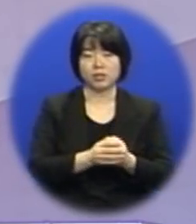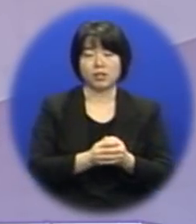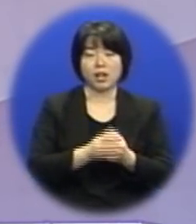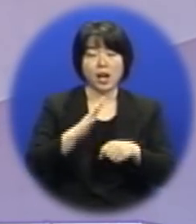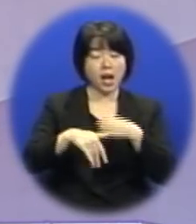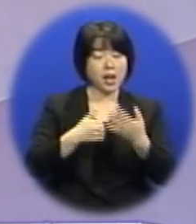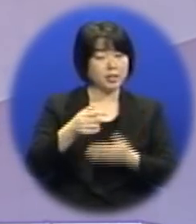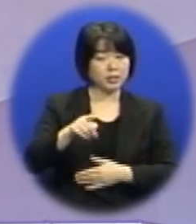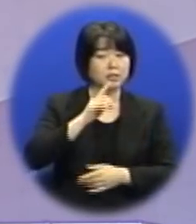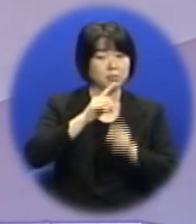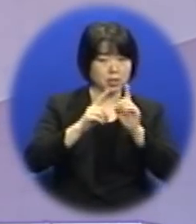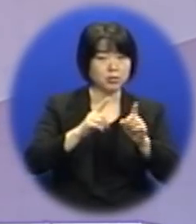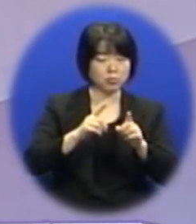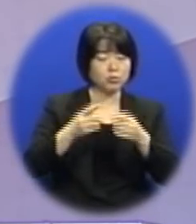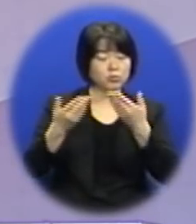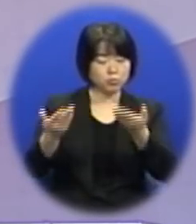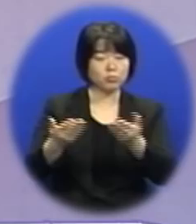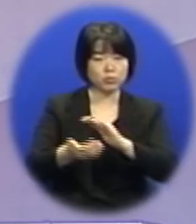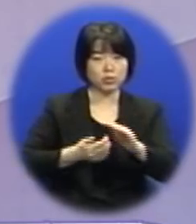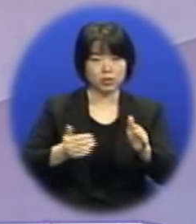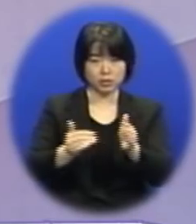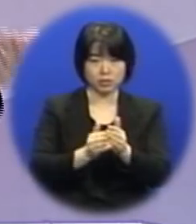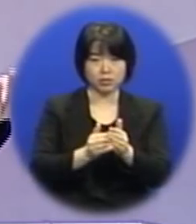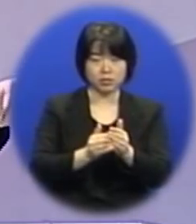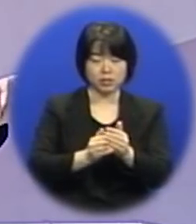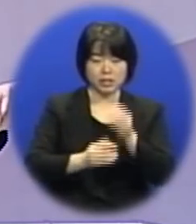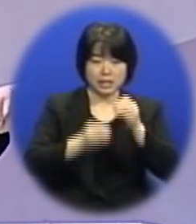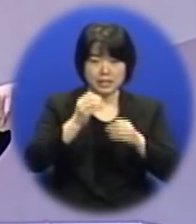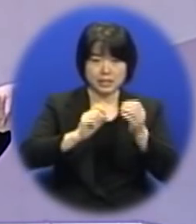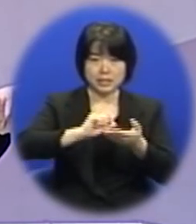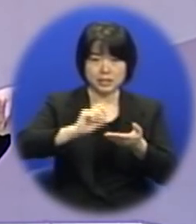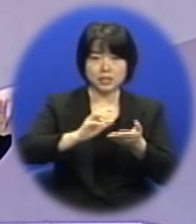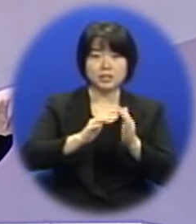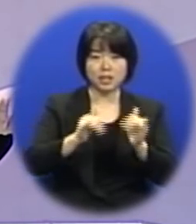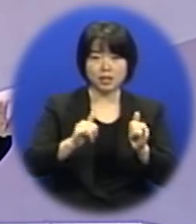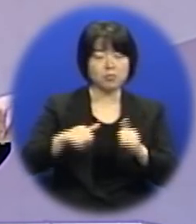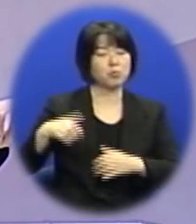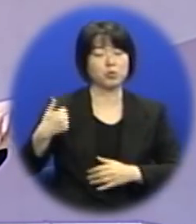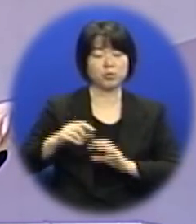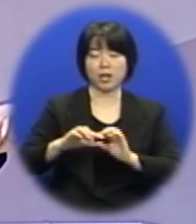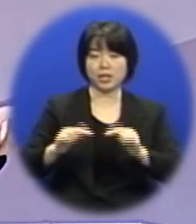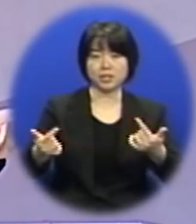그 말씀도 이미 하셨습니다. 시편 기자도 모르는 게 아니에요.